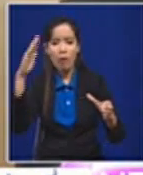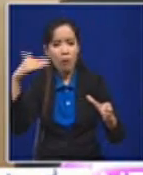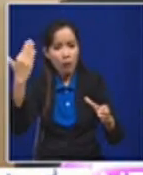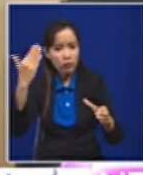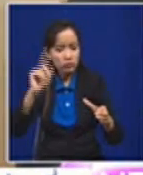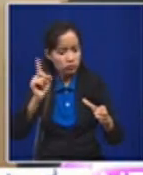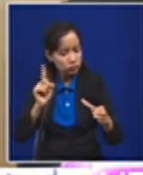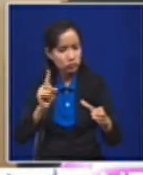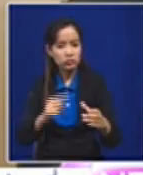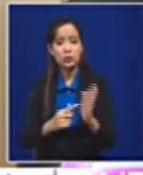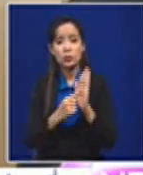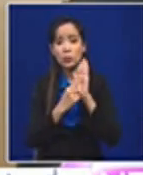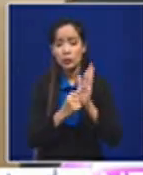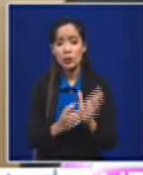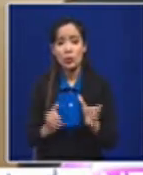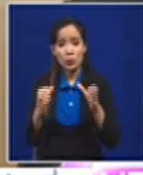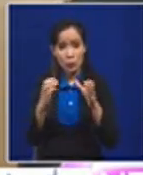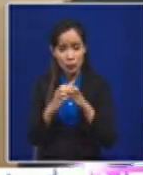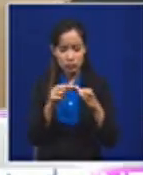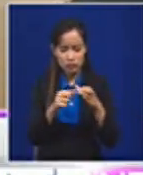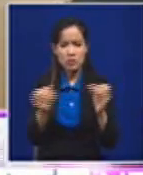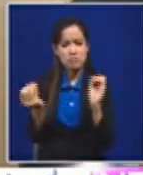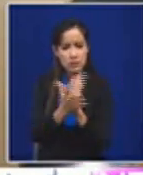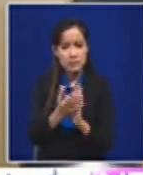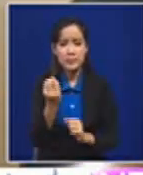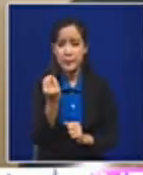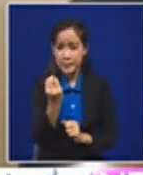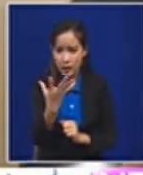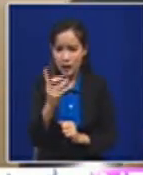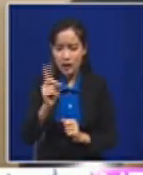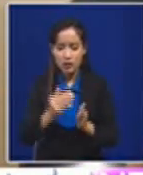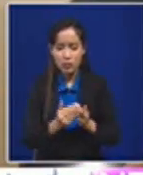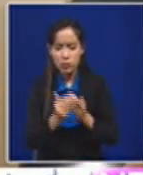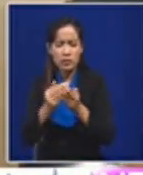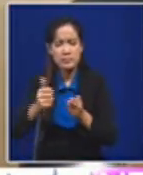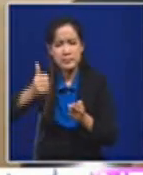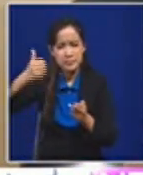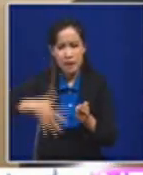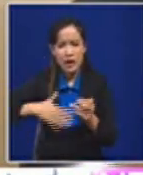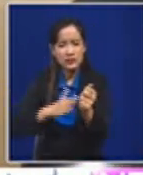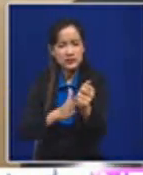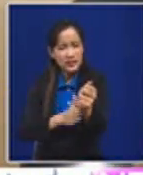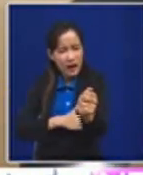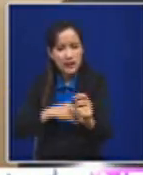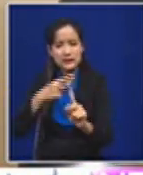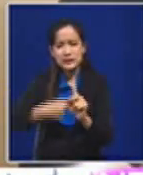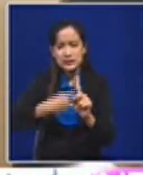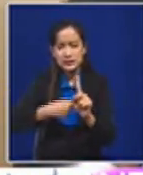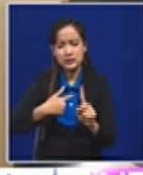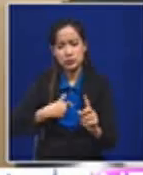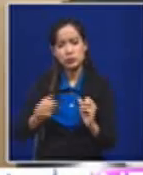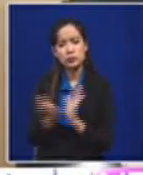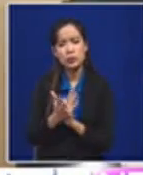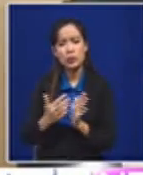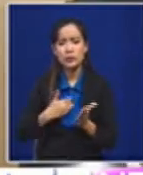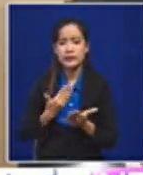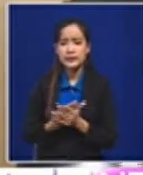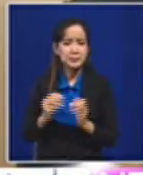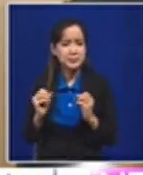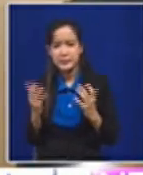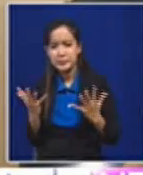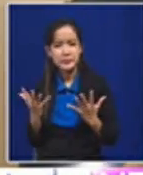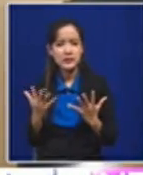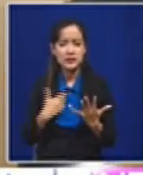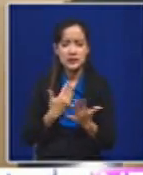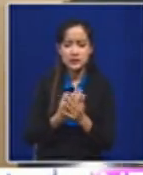าจจะมีคนในกลุ่มที่เขาได้รับความเดือดร้อนมากที่สุดเพราะเขาออกไปทำการประมงไม่ได้มาเป็นเวลาหลายเดือนเขาเดือดร้อนไม่มีเงินค่าครองชีพ